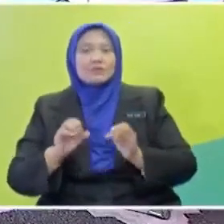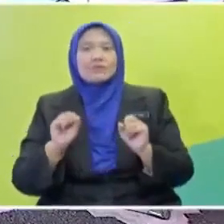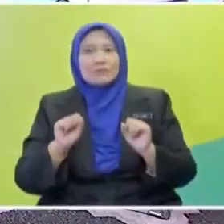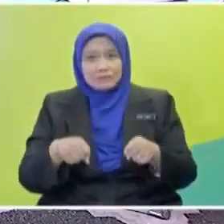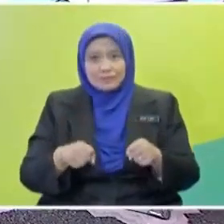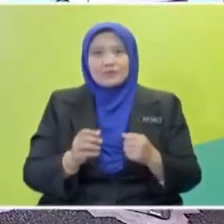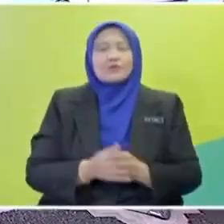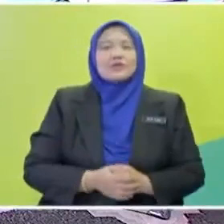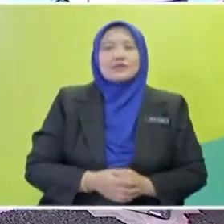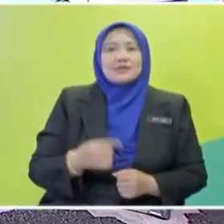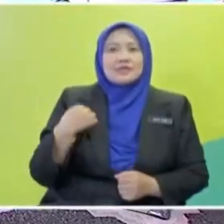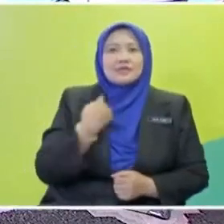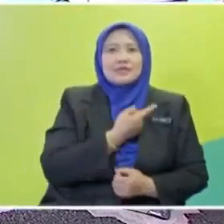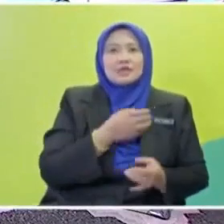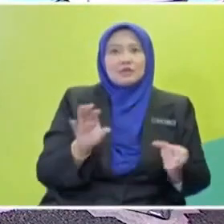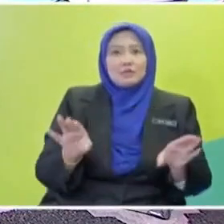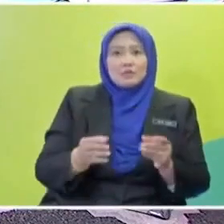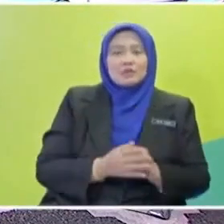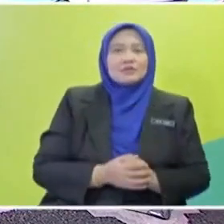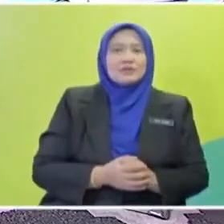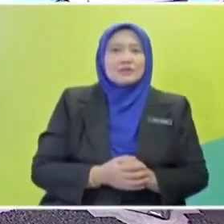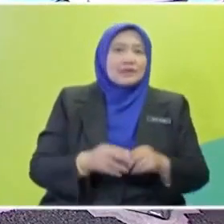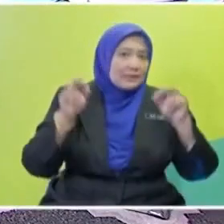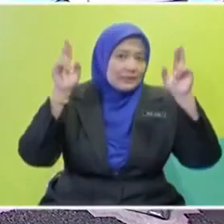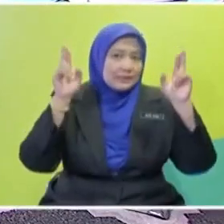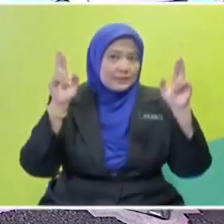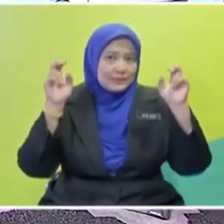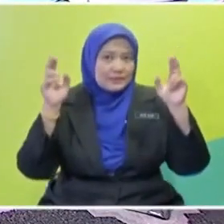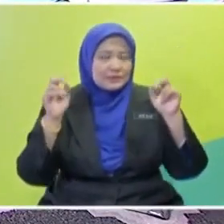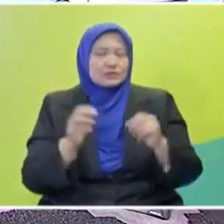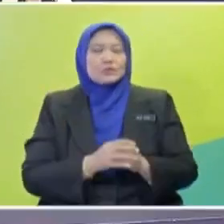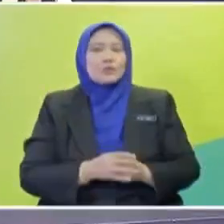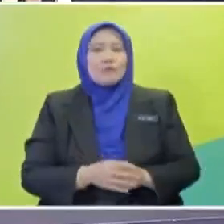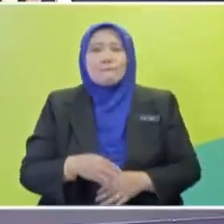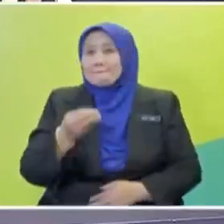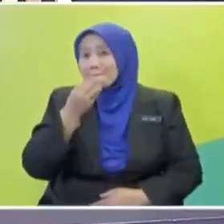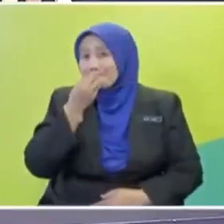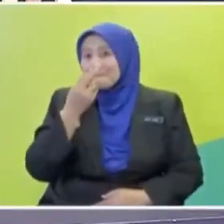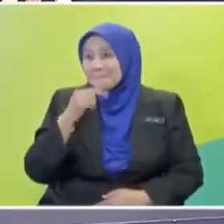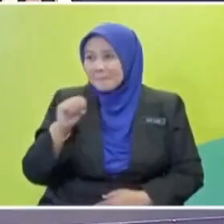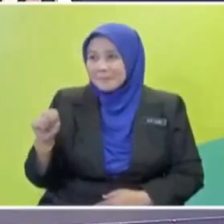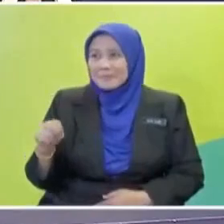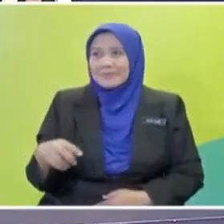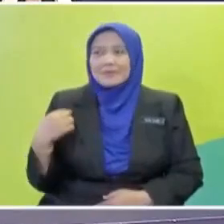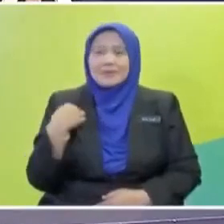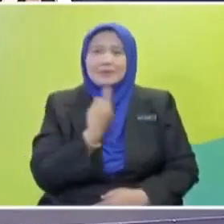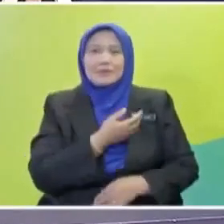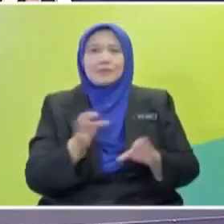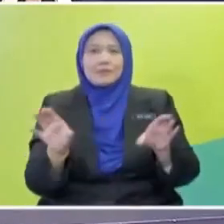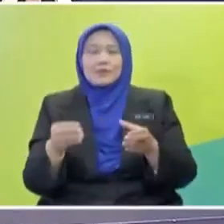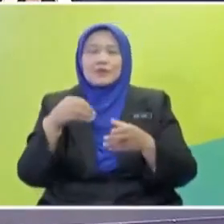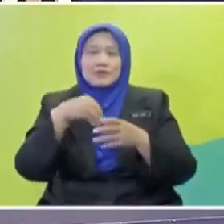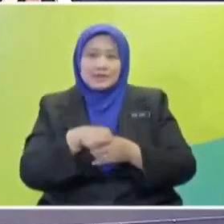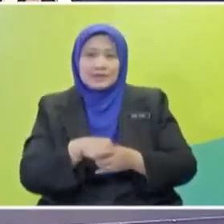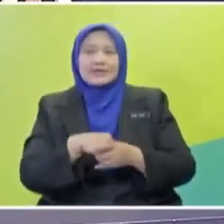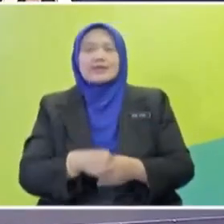bentuk lakaran. Boleh cikgu. Apa saja yang tema makanan kita nak buat dalam bentuk gelang kunci, kita lahirkan dalam lakaran. Syafiqah boleh